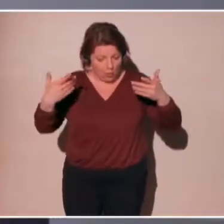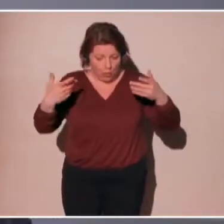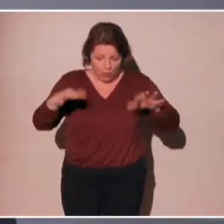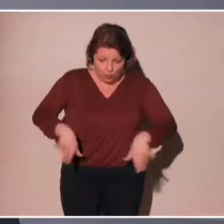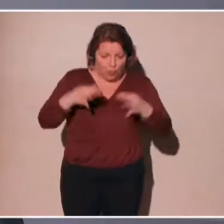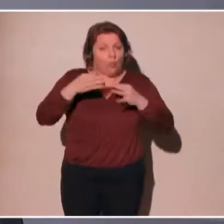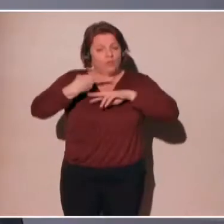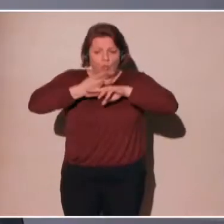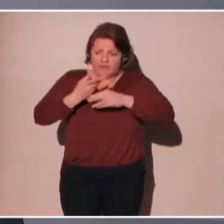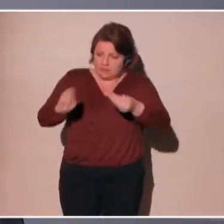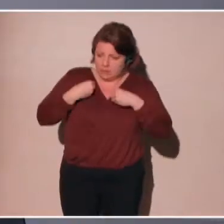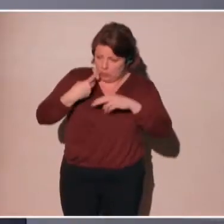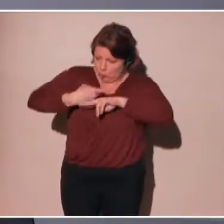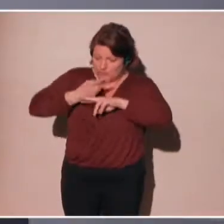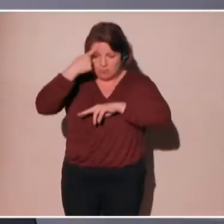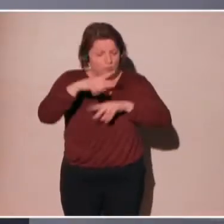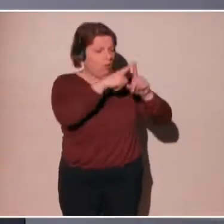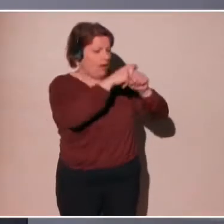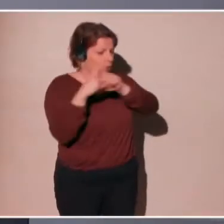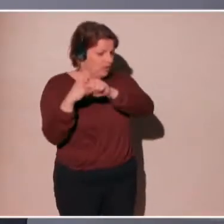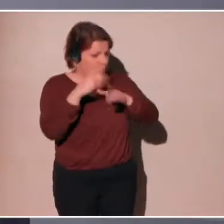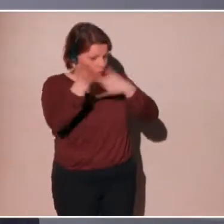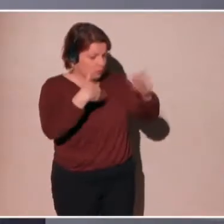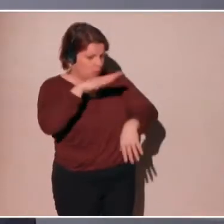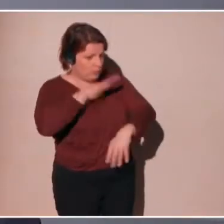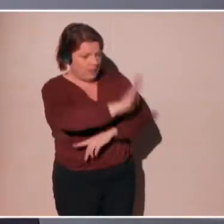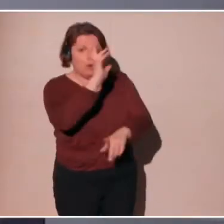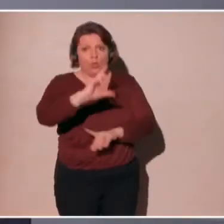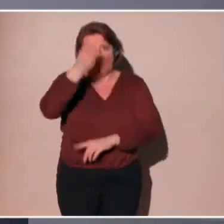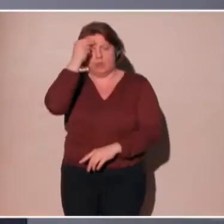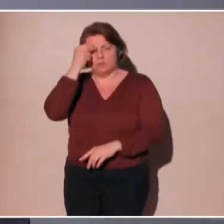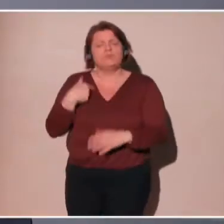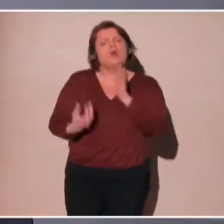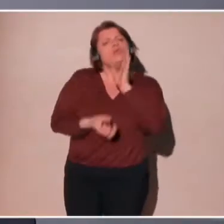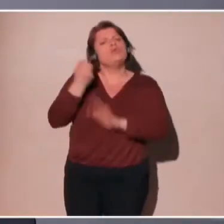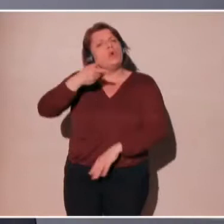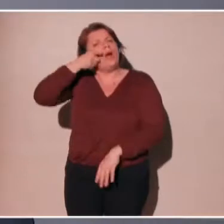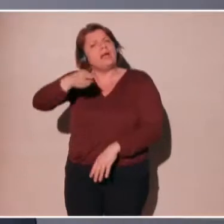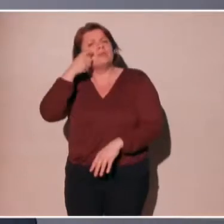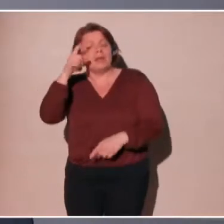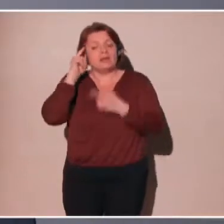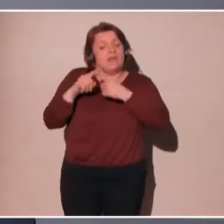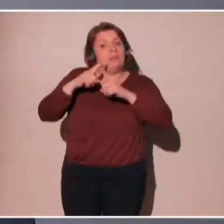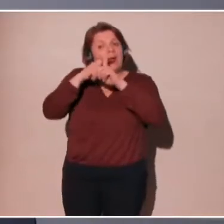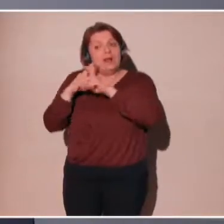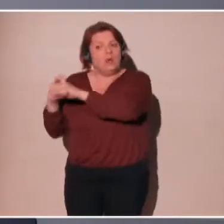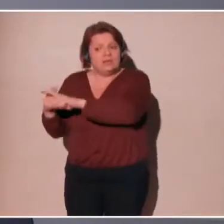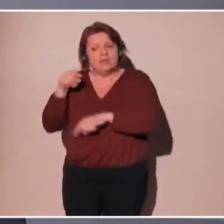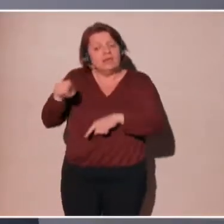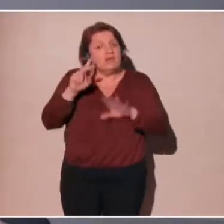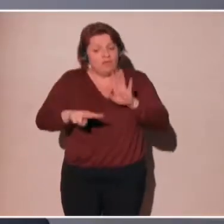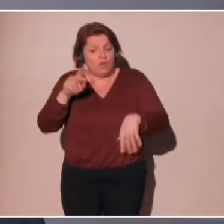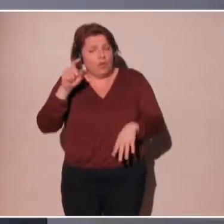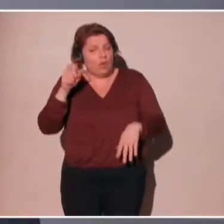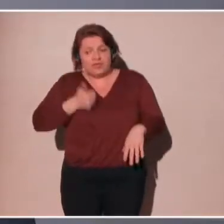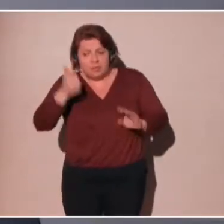comprendre comment un algorithme fonctionne. Si vous nommez juste un nouvel expert qui s'appelle l'expert aux algorithmes et qui doit se débrouiller tout seul, il ne